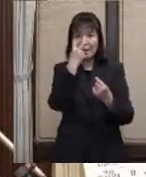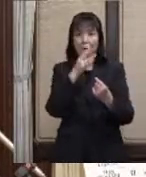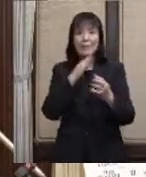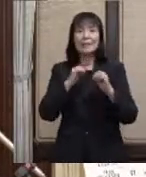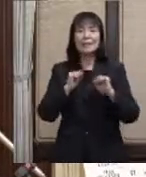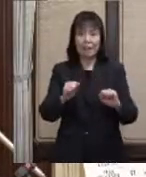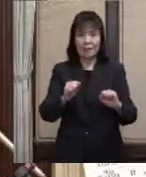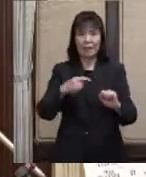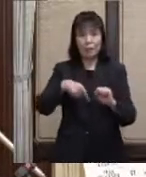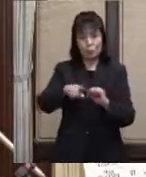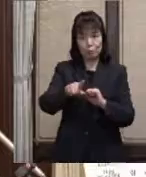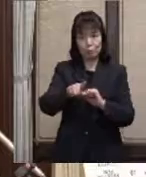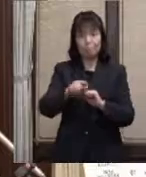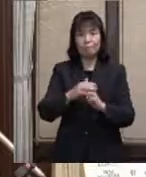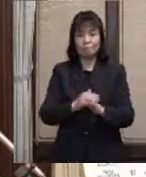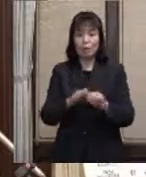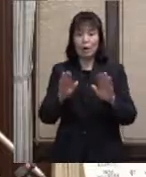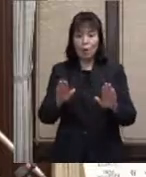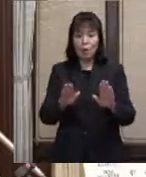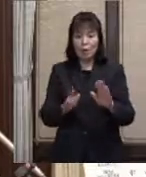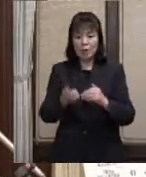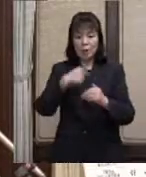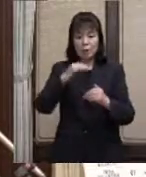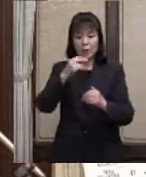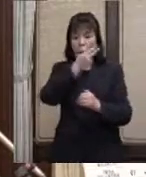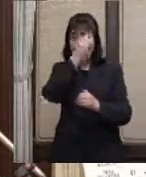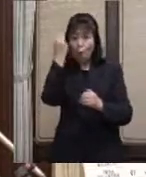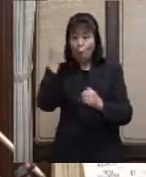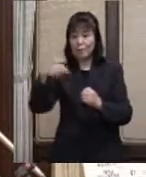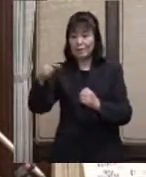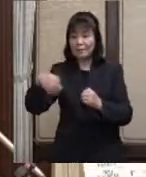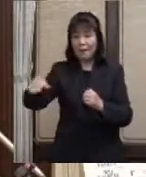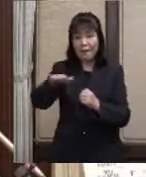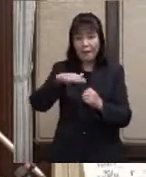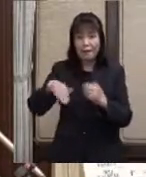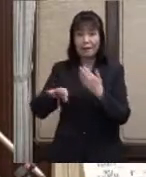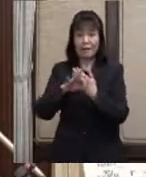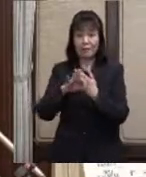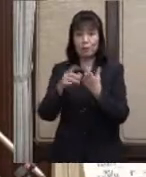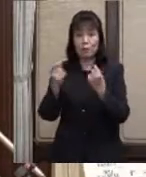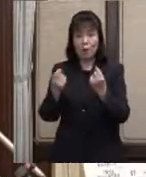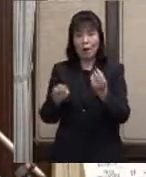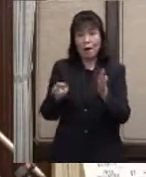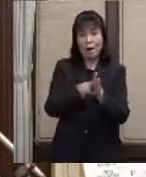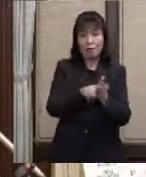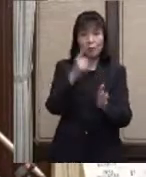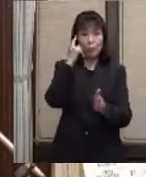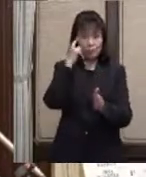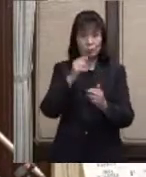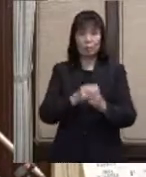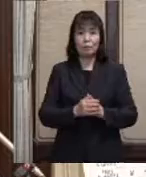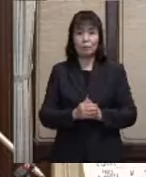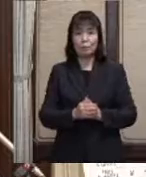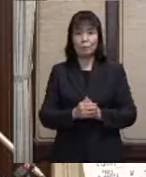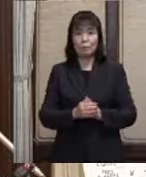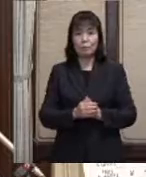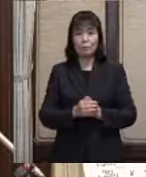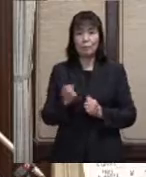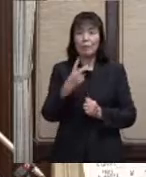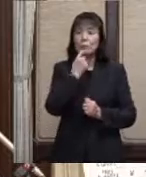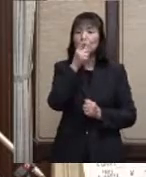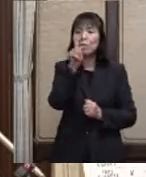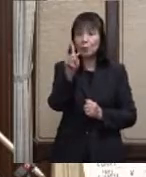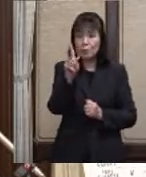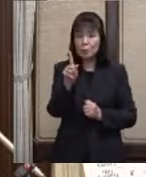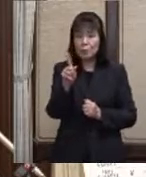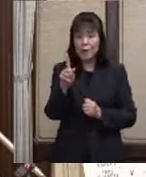実施をしていくと。今回の内子高校の教職員のケースがこれに当てはまると思います。それからもう一つ